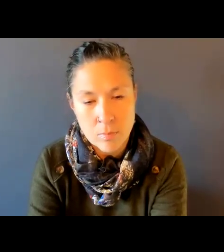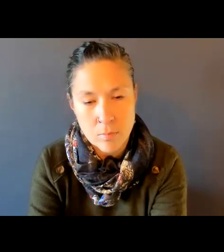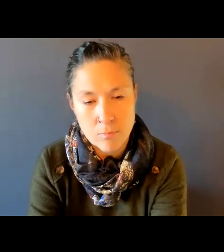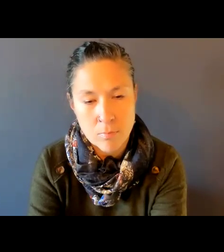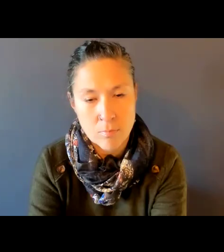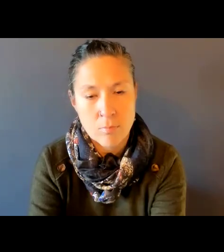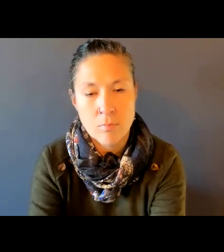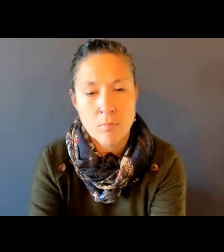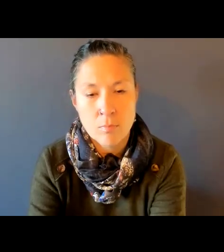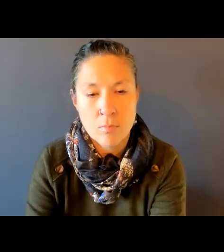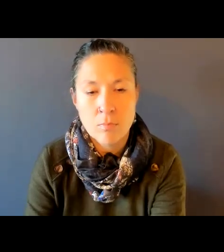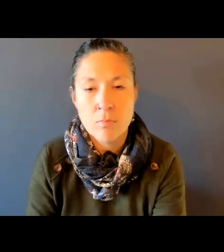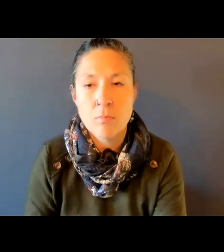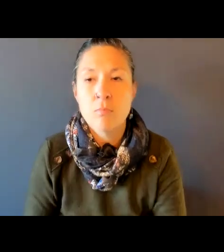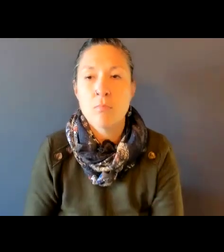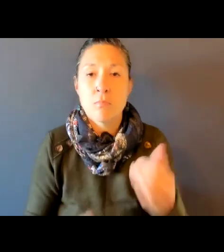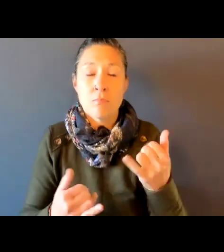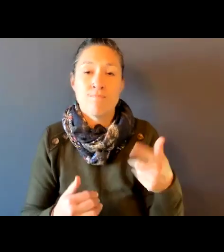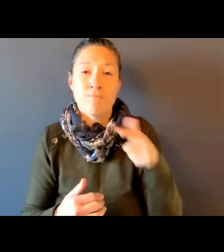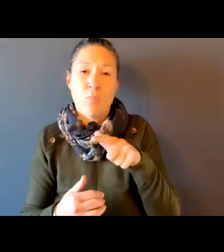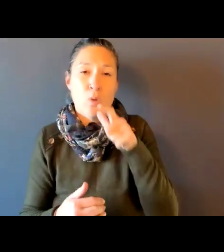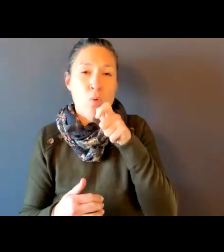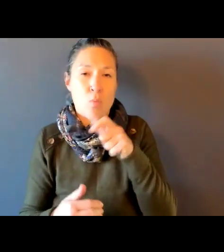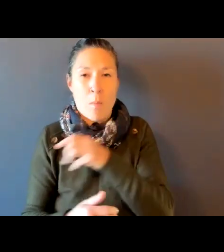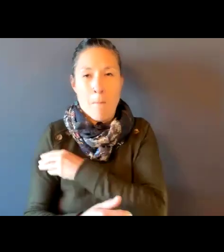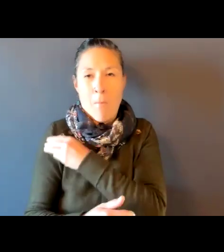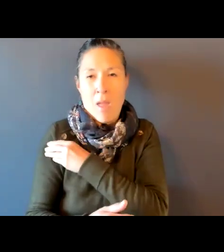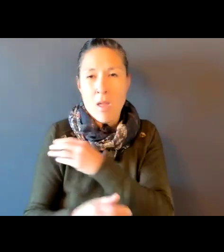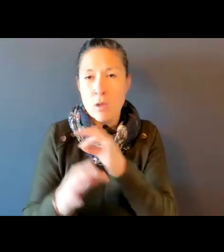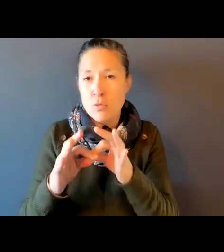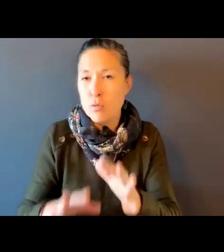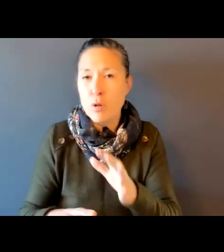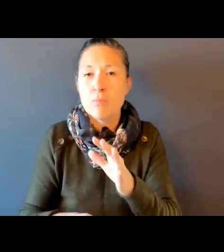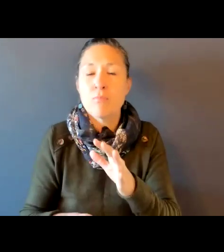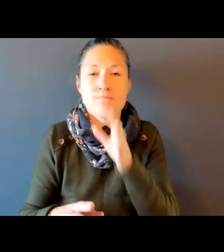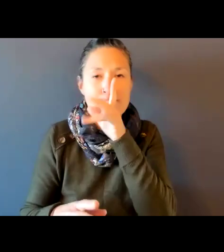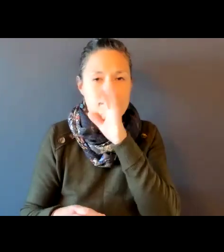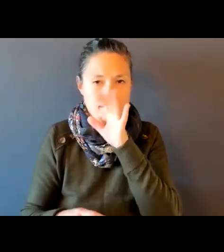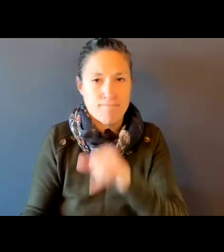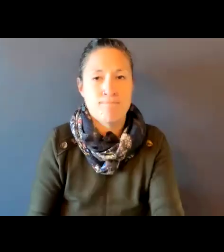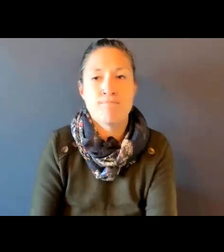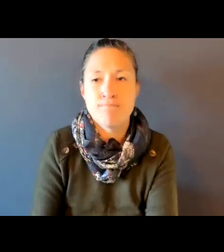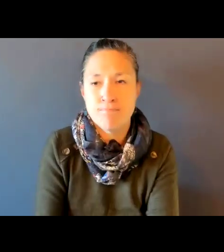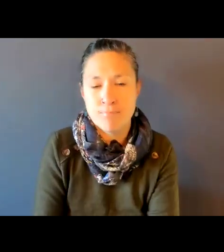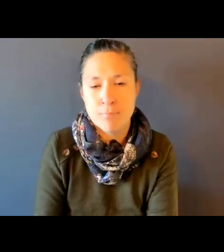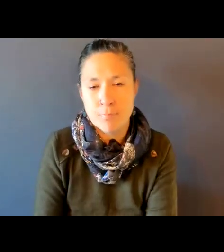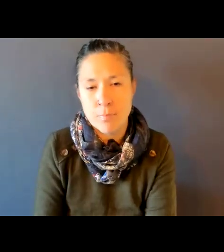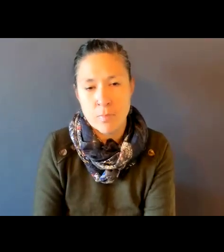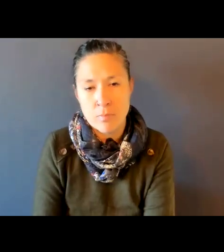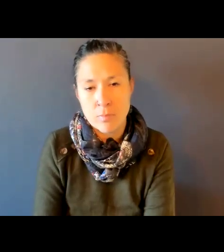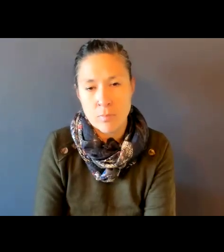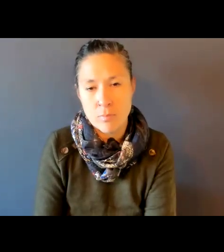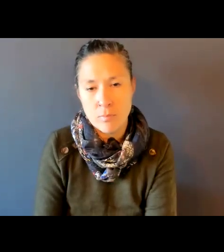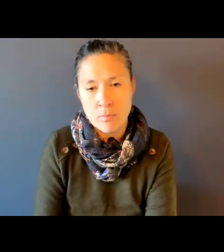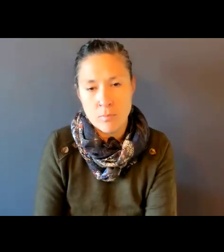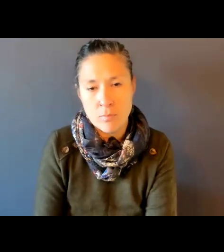Thank you. Junling with Mandarin. 如果要以普通话参加会议，请单击口